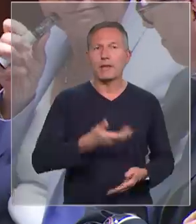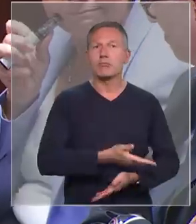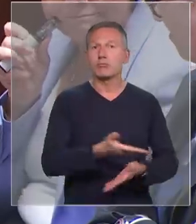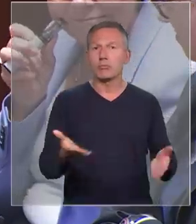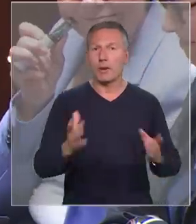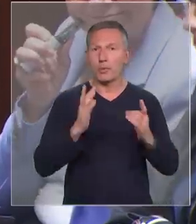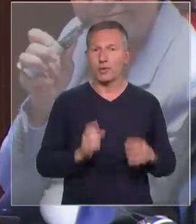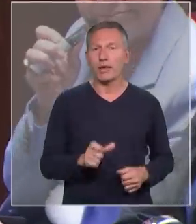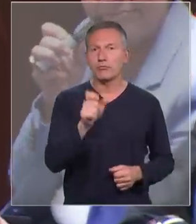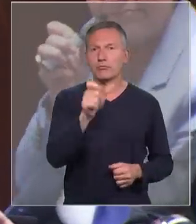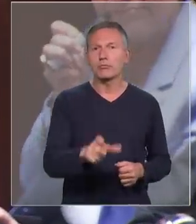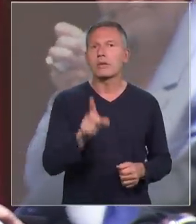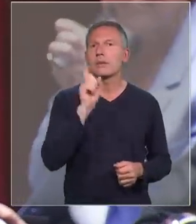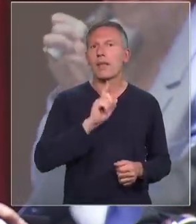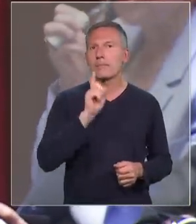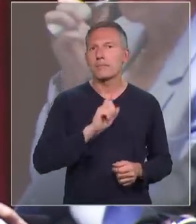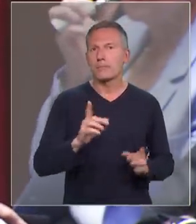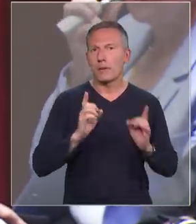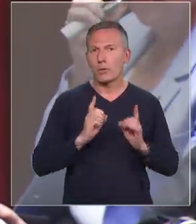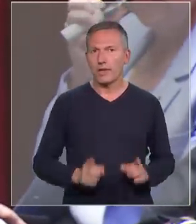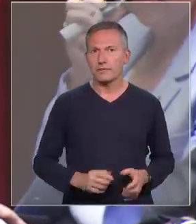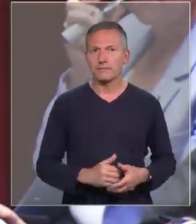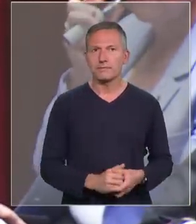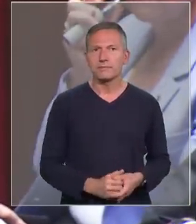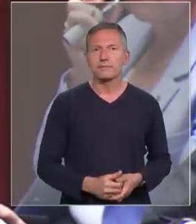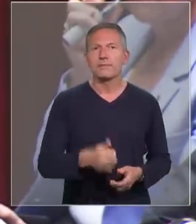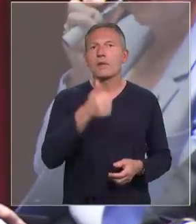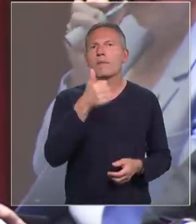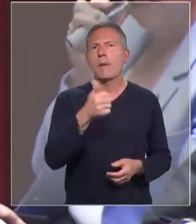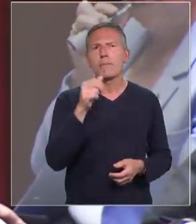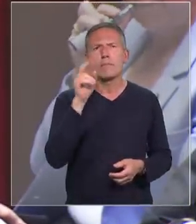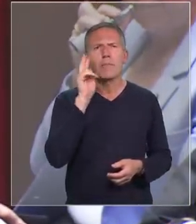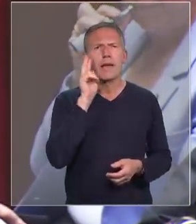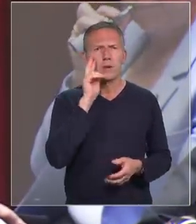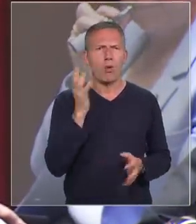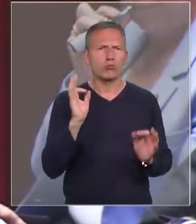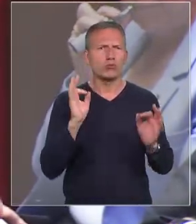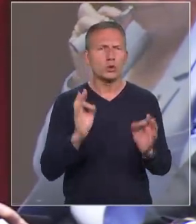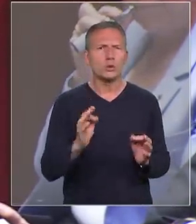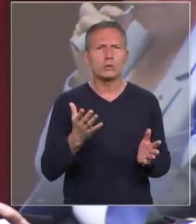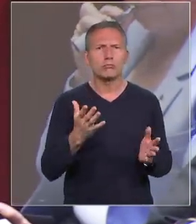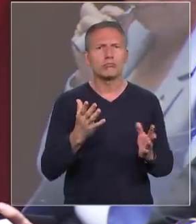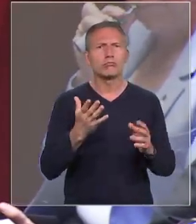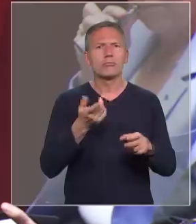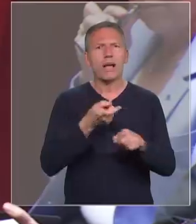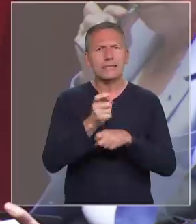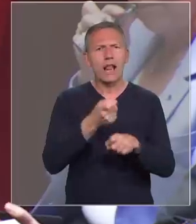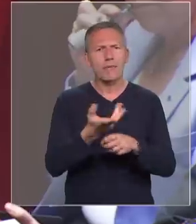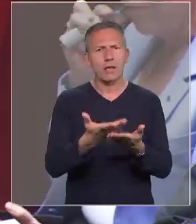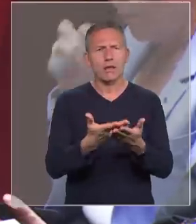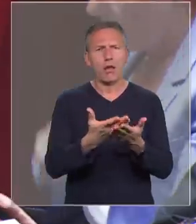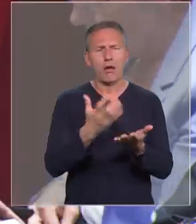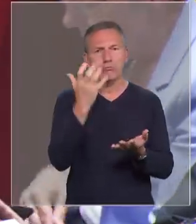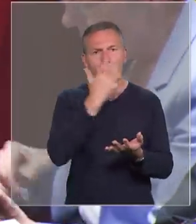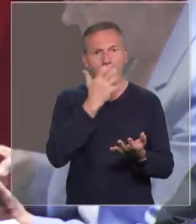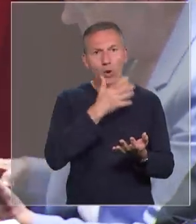députés, Madame la députée Alexandra Martin. Vous avez raison de souligner que le harcèlement est un drame.